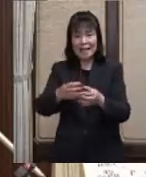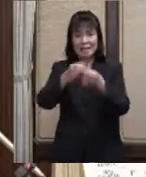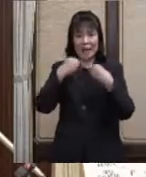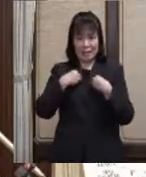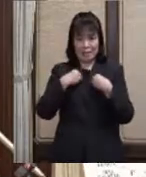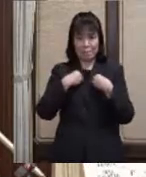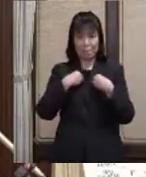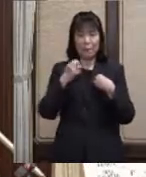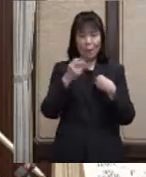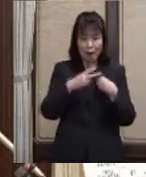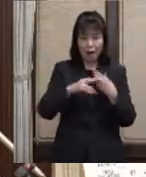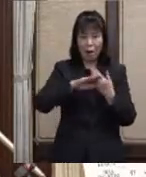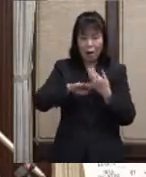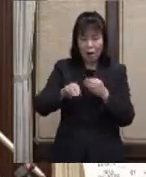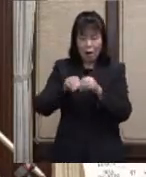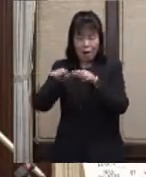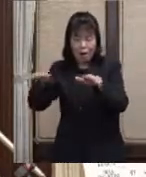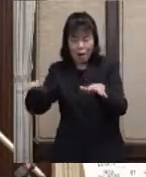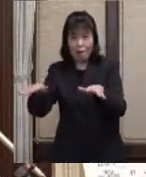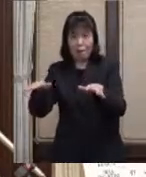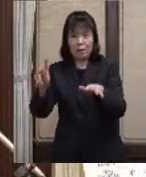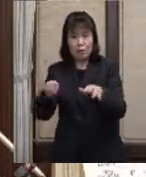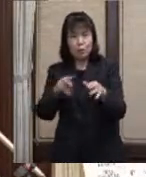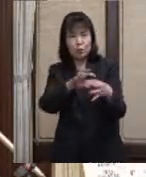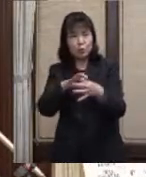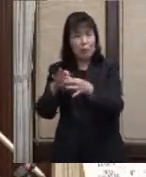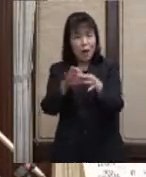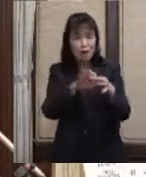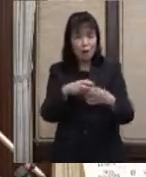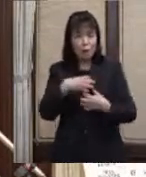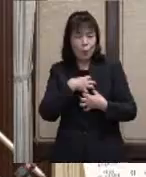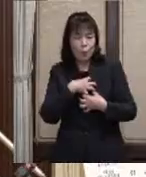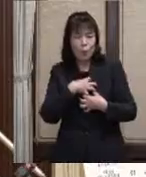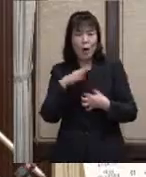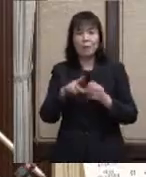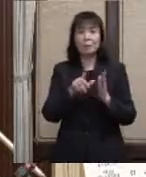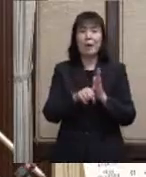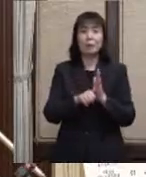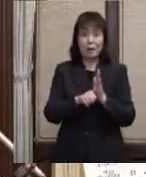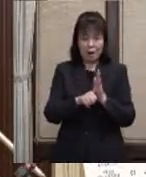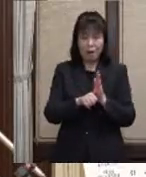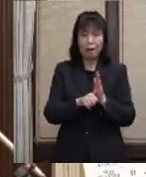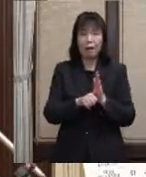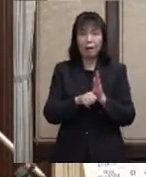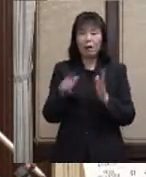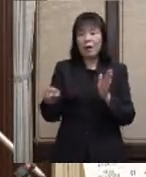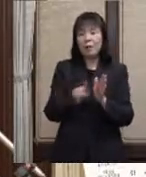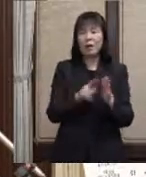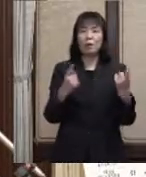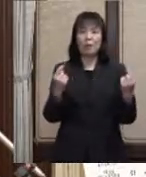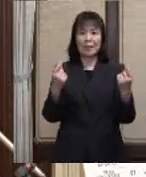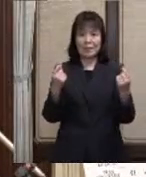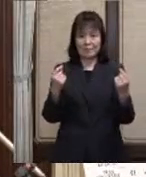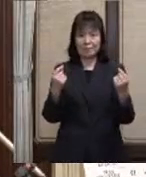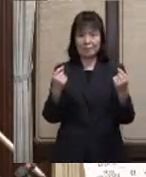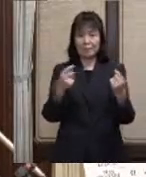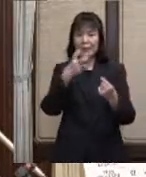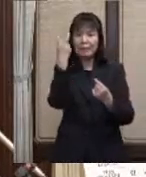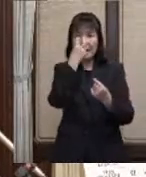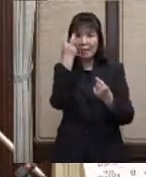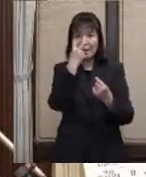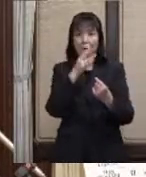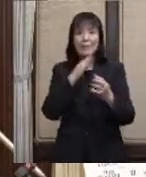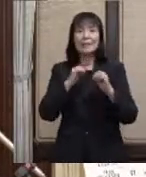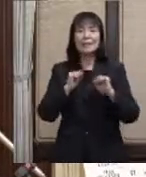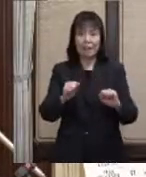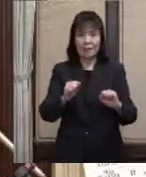多人数への感染拡大リスクにつながる恐れのある場合には、これはこれまでと同様に検査を